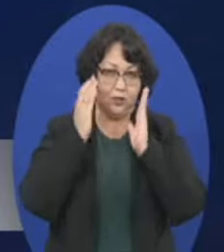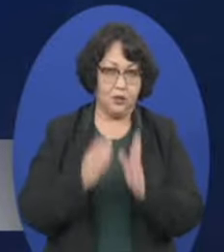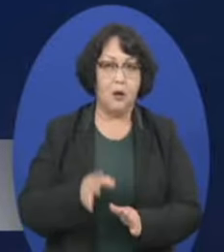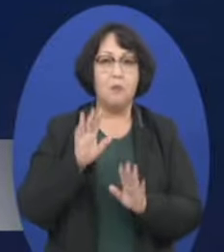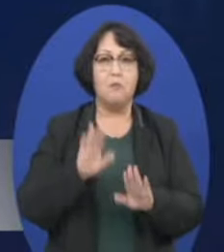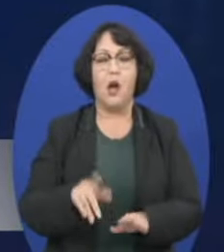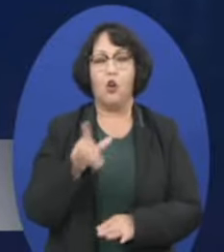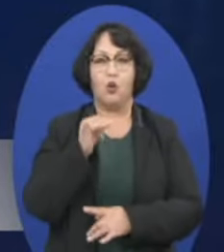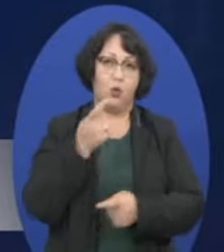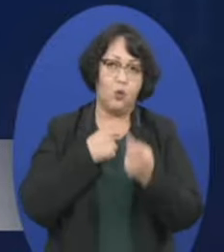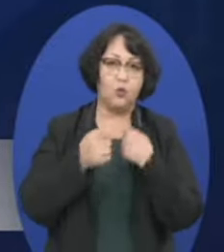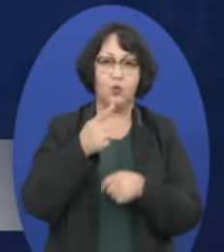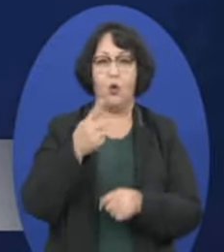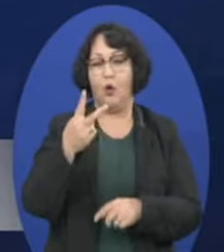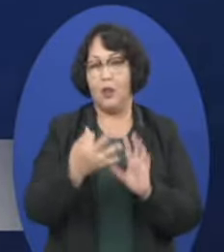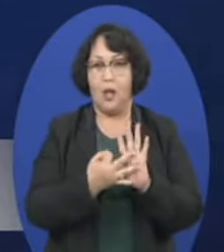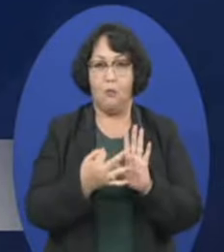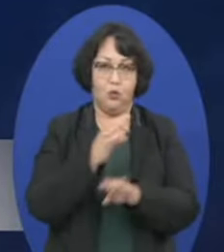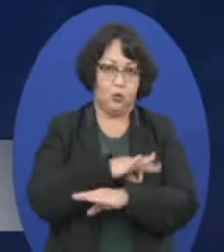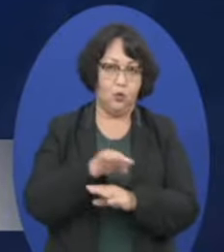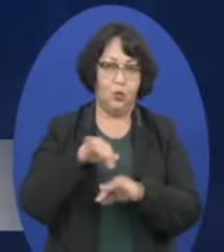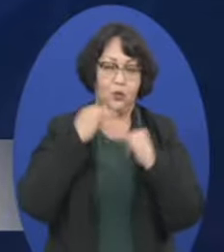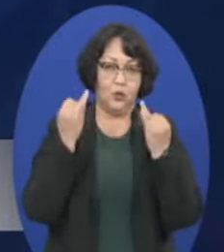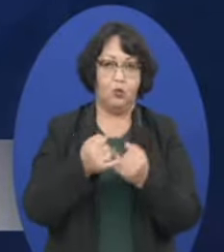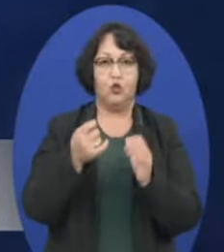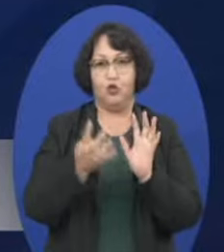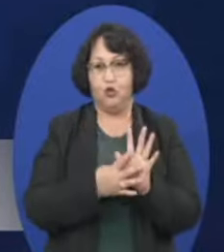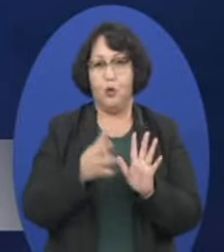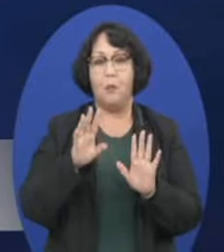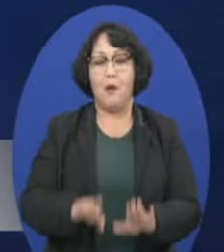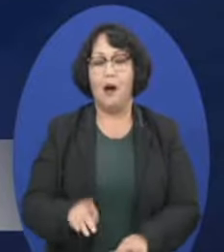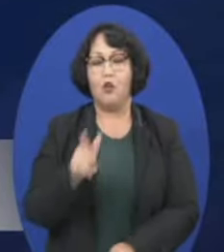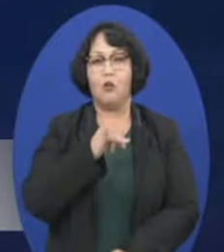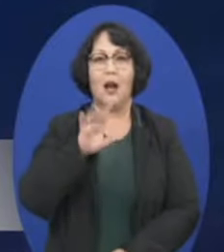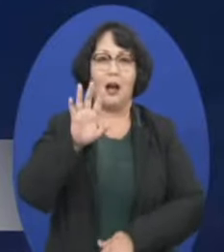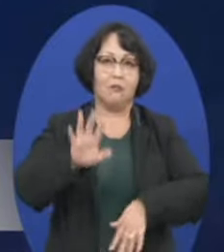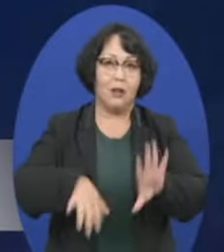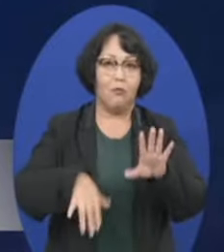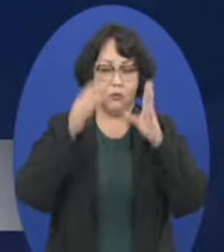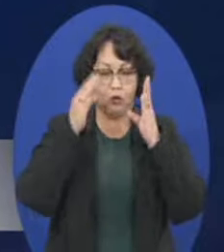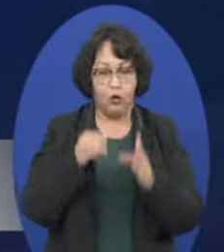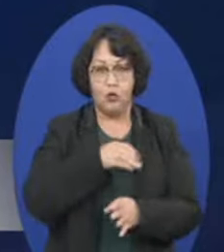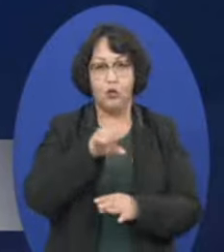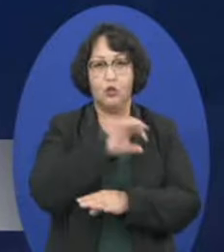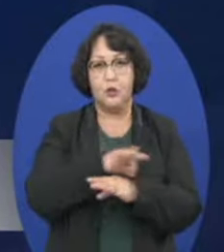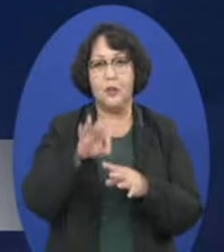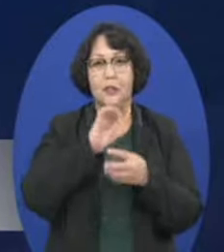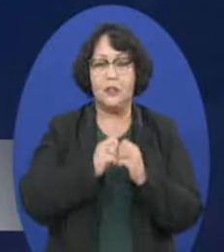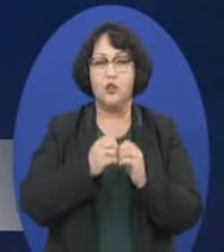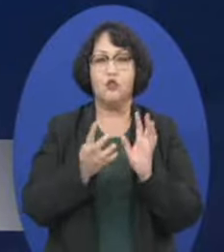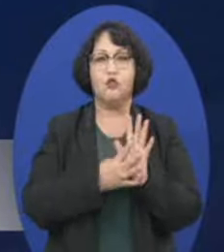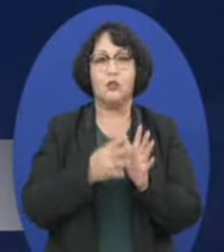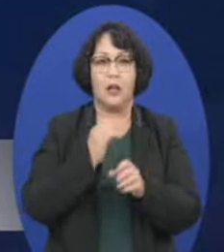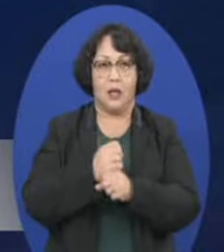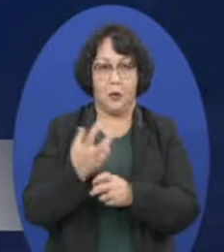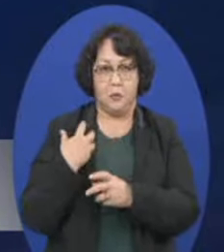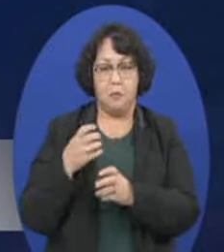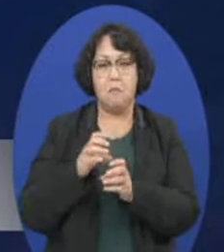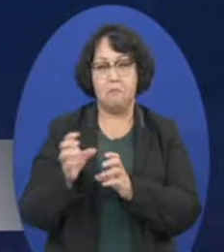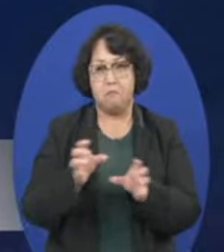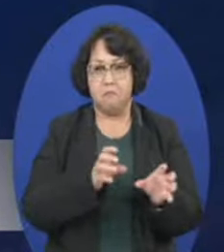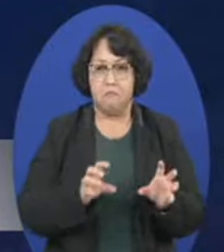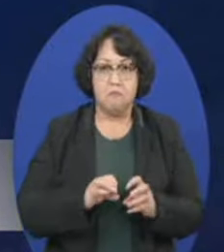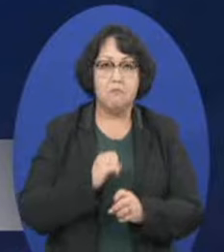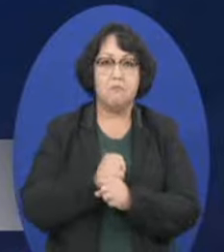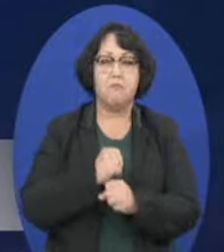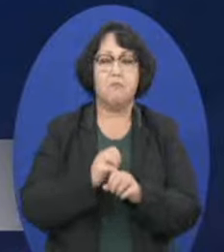Байнгын хорооны хуралдаанаар 128 төсөл, улсын хурлын 9, байнгын хорооны 15 тогтоолын төслийг хилцэж 9 ажлын хэсэг байгуулан ажиллажээ.